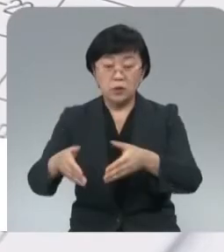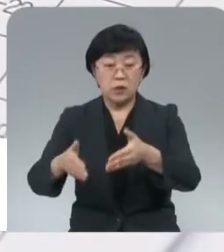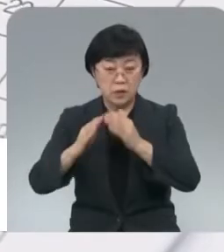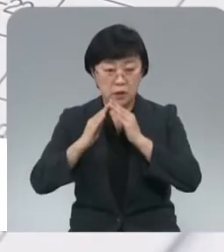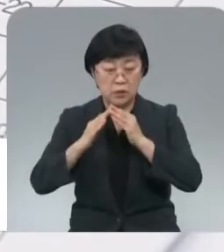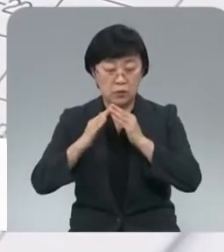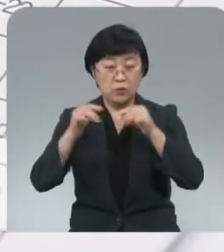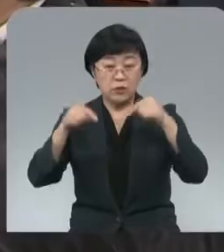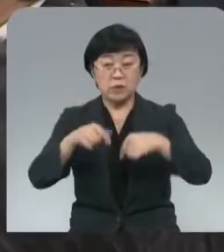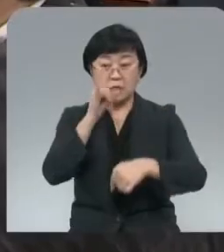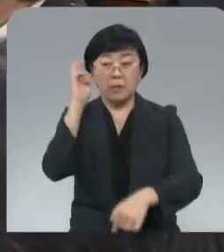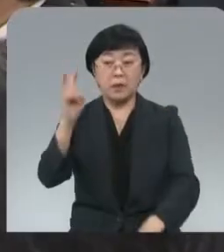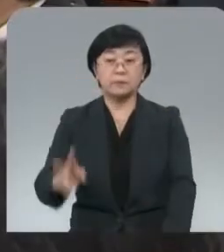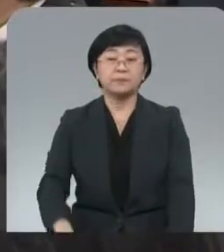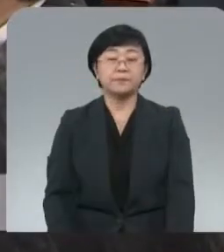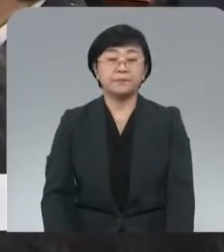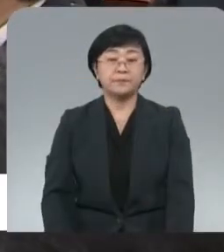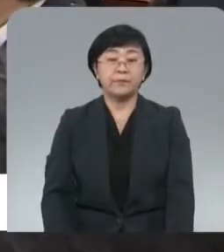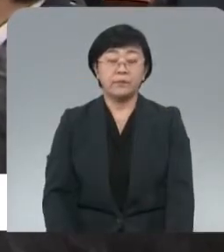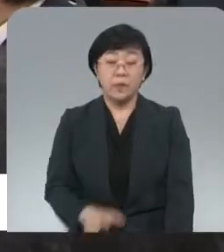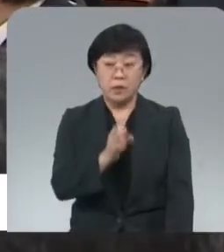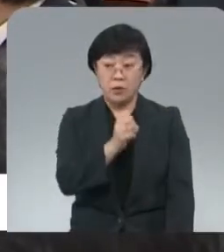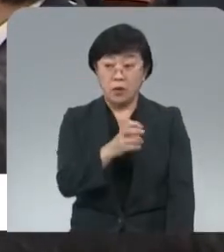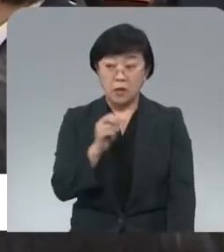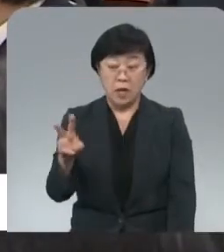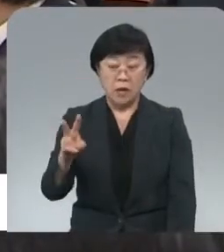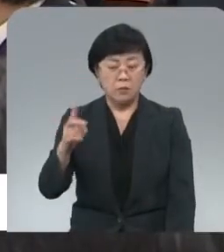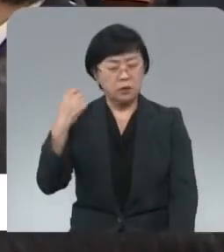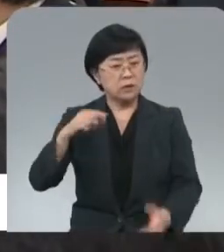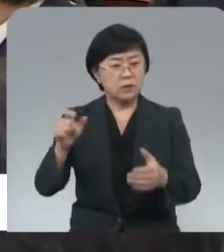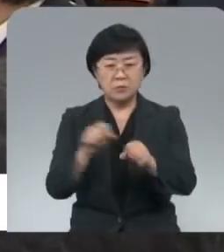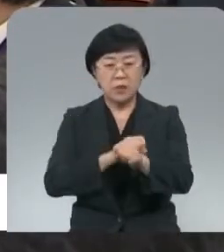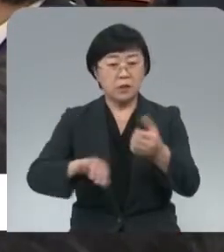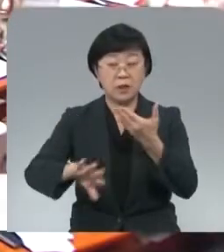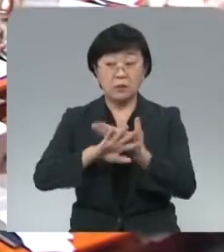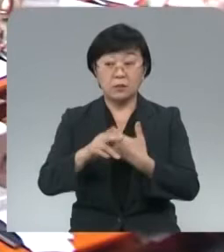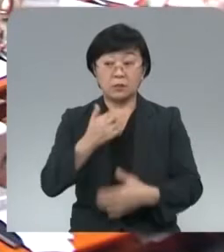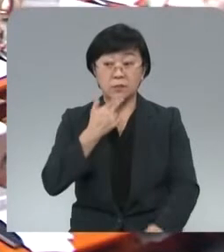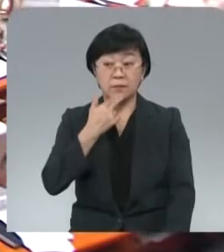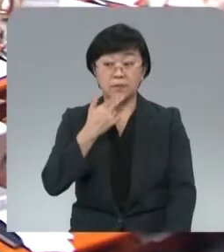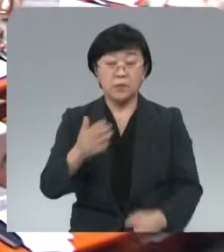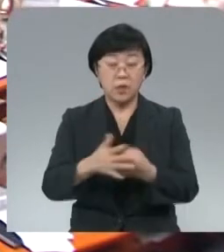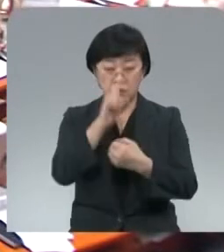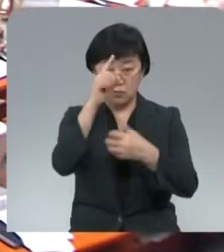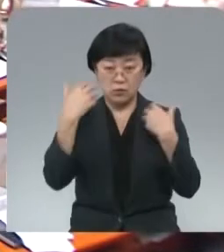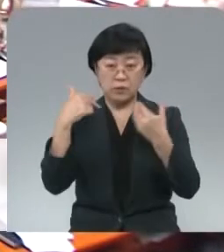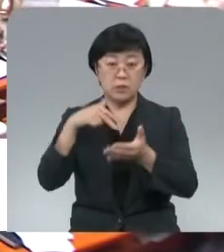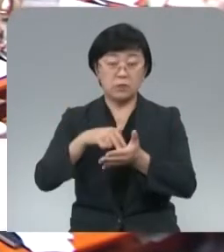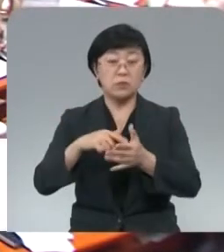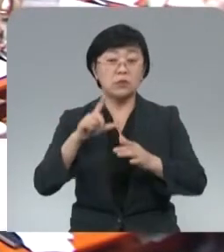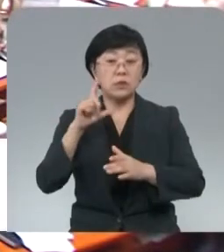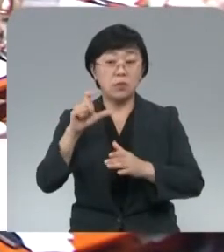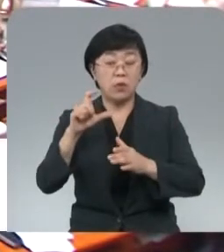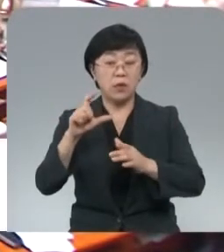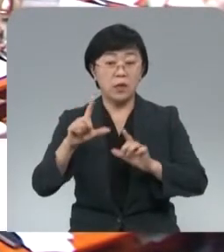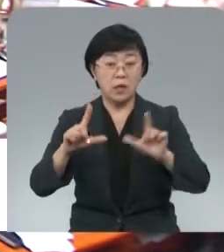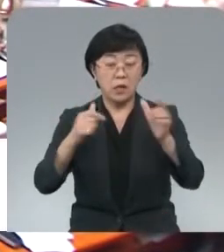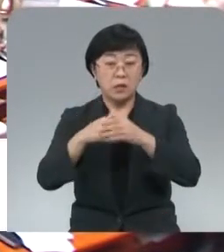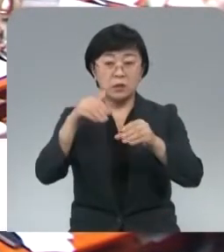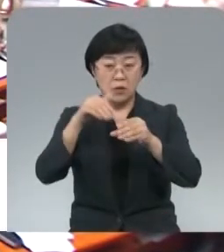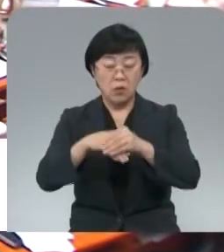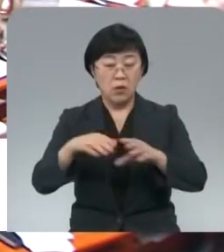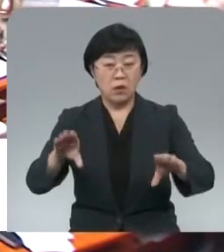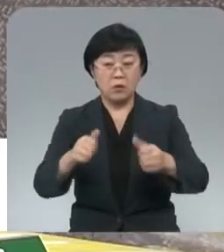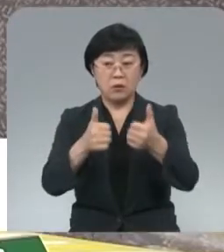논의될 전망입니다. 큰 틀에서 여야 사이에 이견은 없는 상태입니다. 정부 차원에서도 15일 선거관계